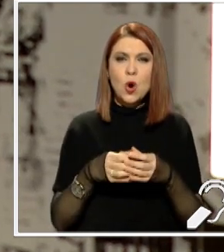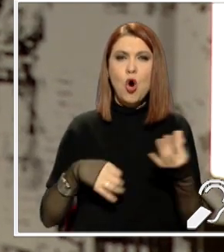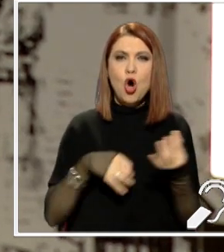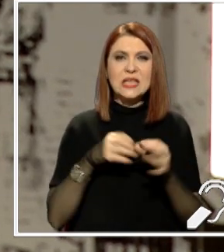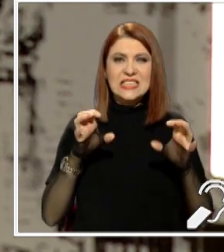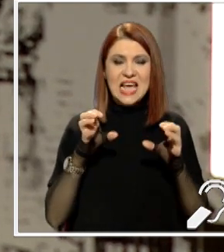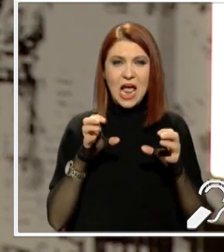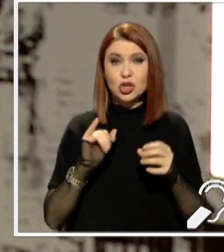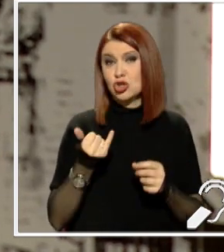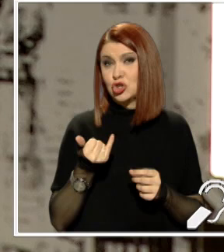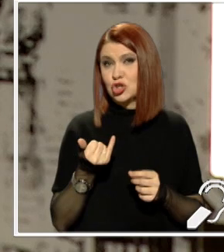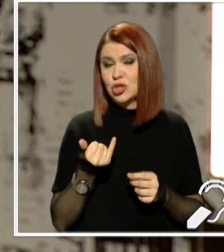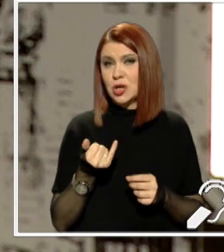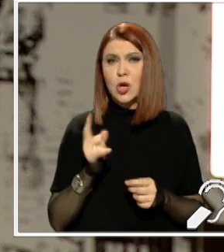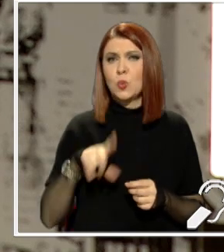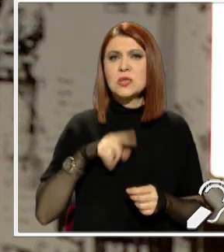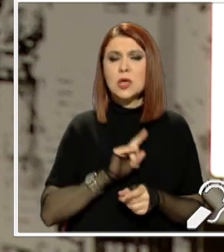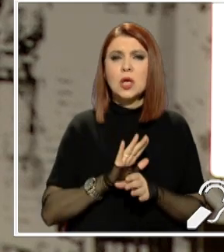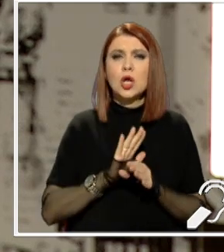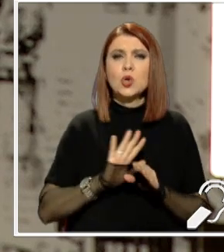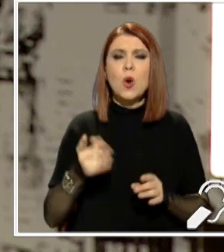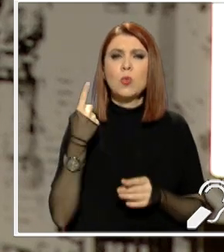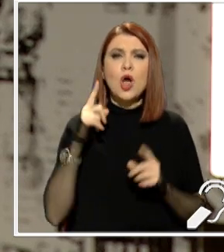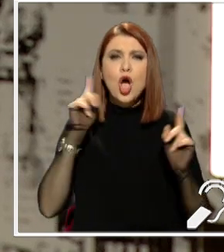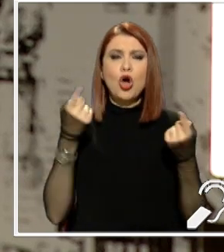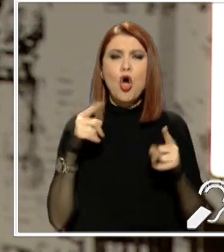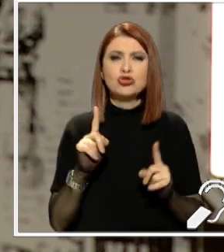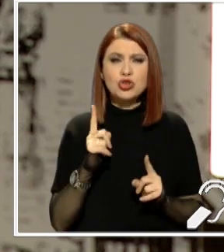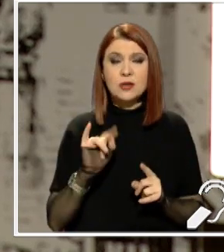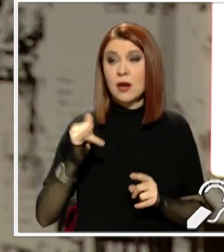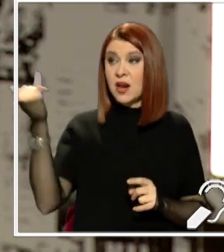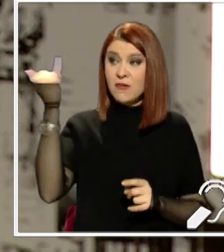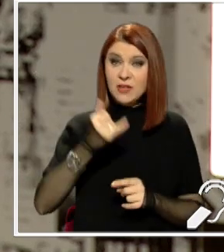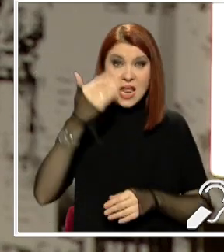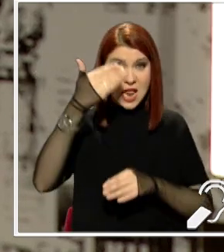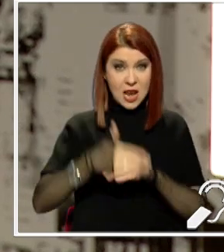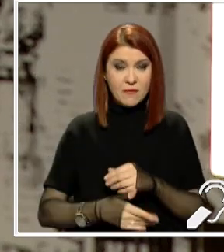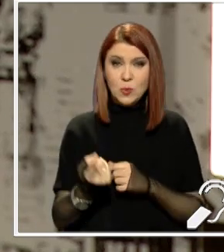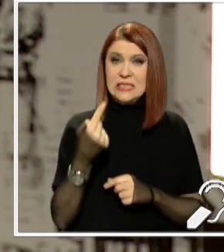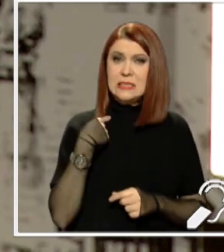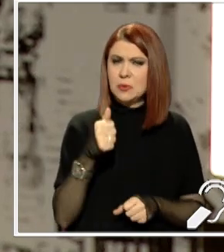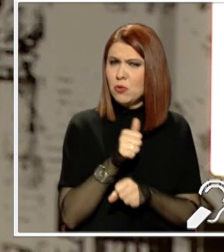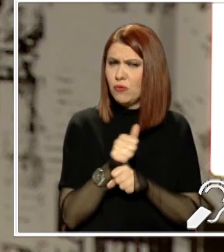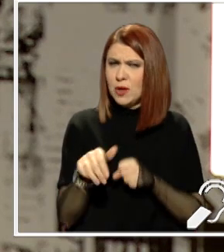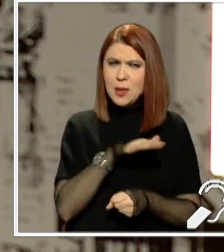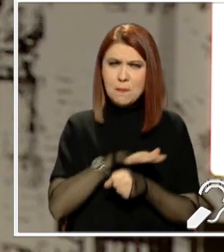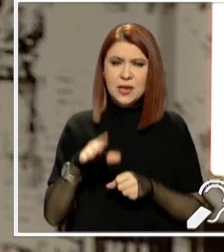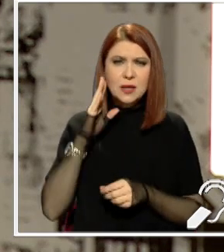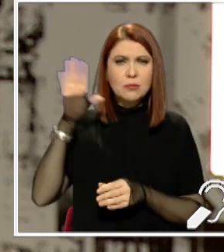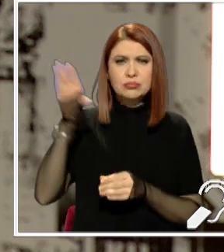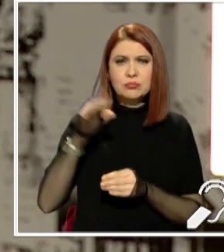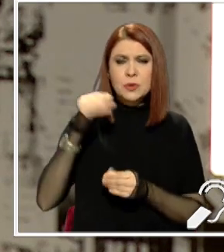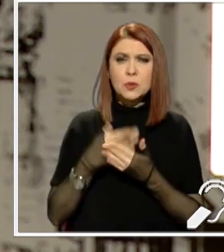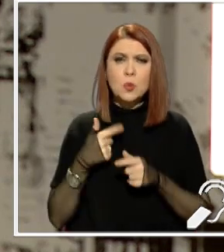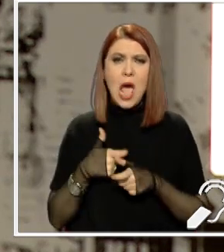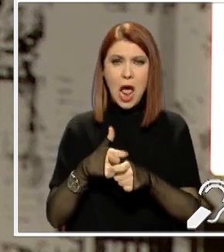Și nu este doar un concert, este un concert care vine la finalul unei săptămâni foarte intense de înregistrări pentru